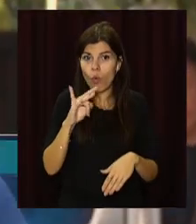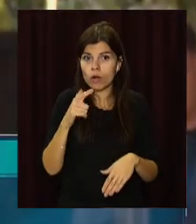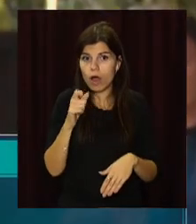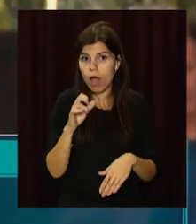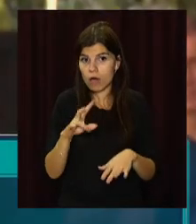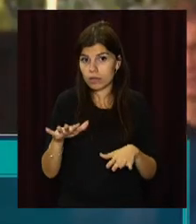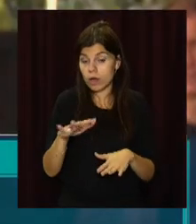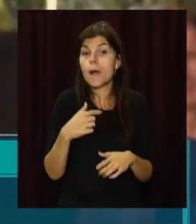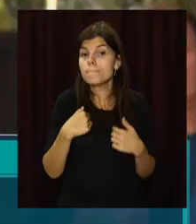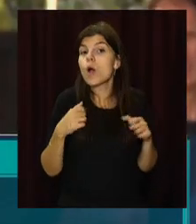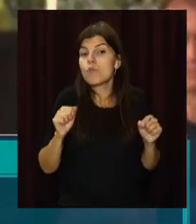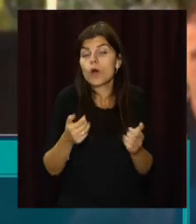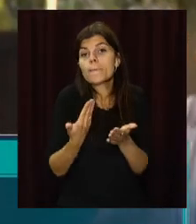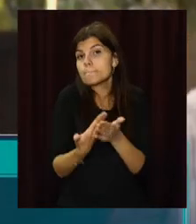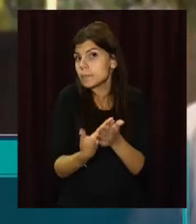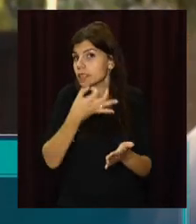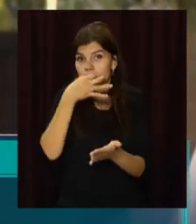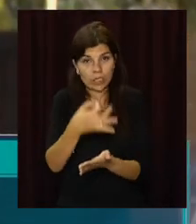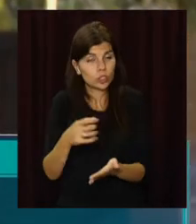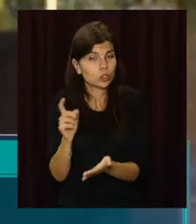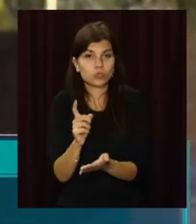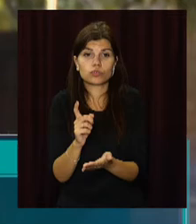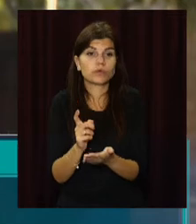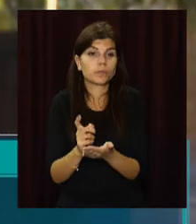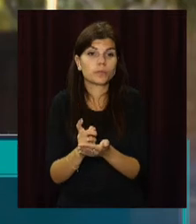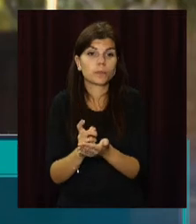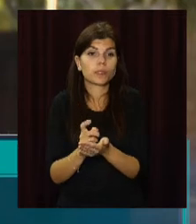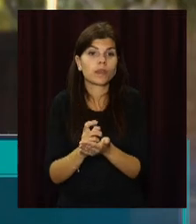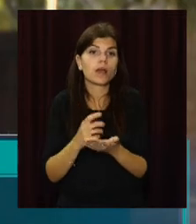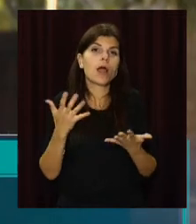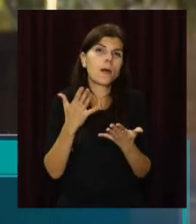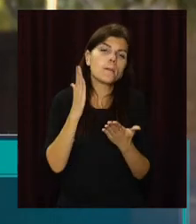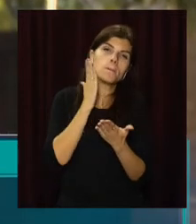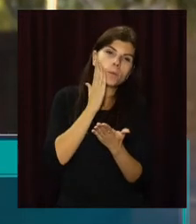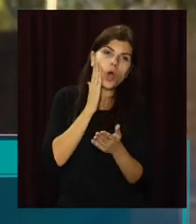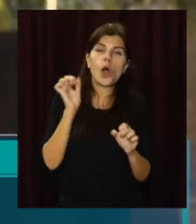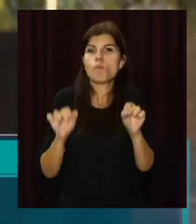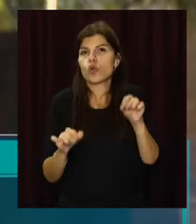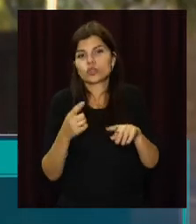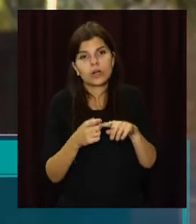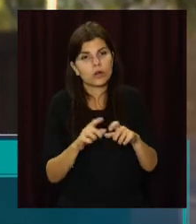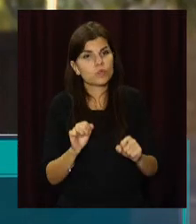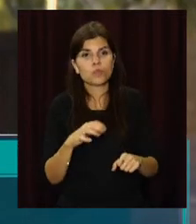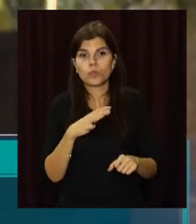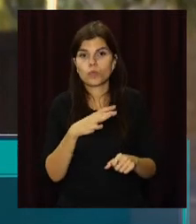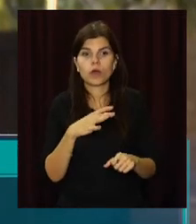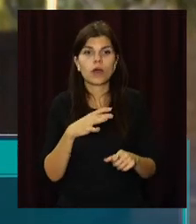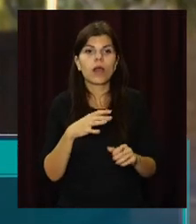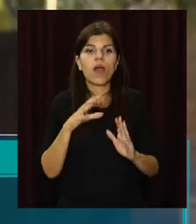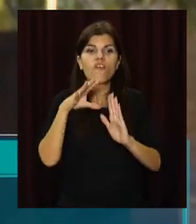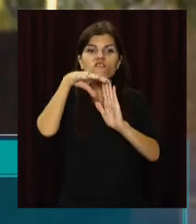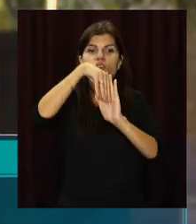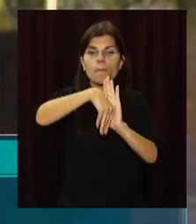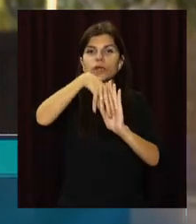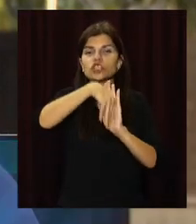можемо припускати по якимось етнографічним аналогіям, що, можливо, це було як вмістилище душі, наприклад,